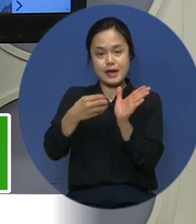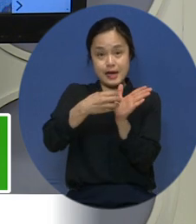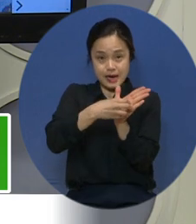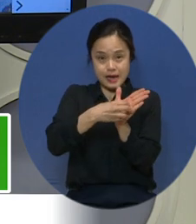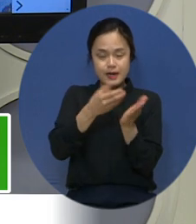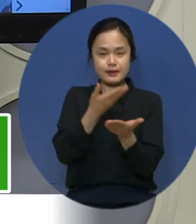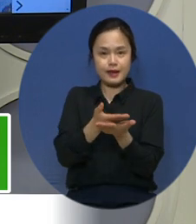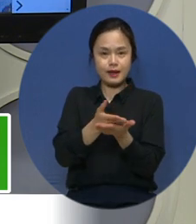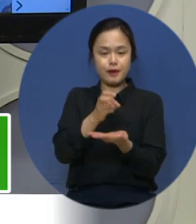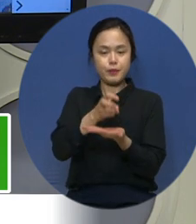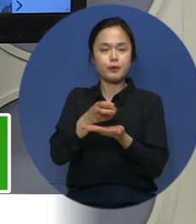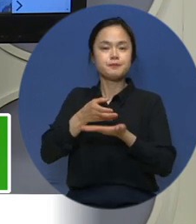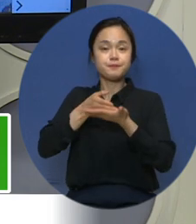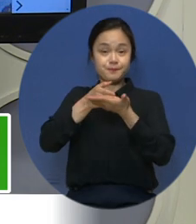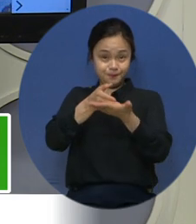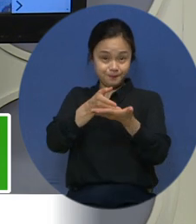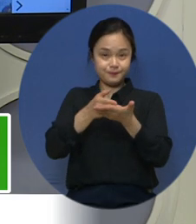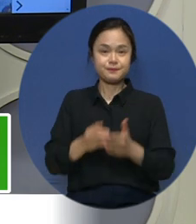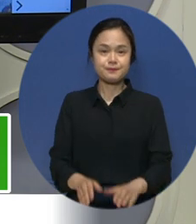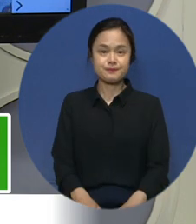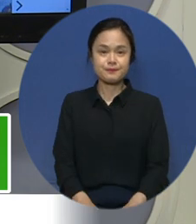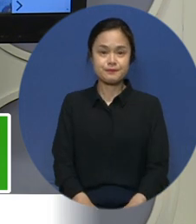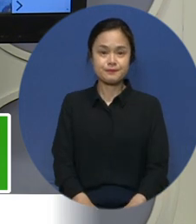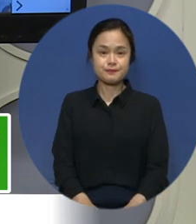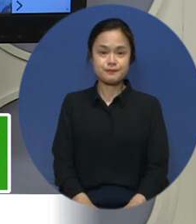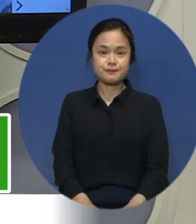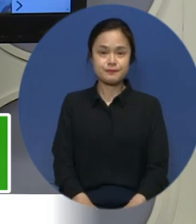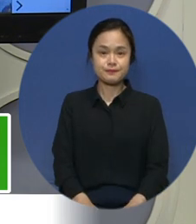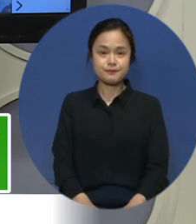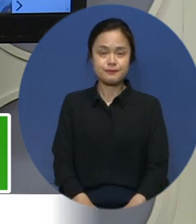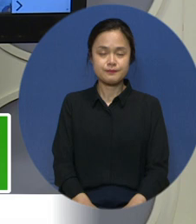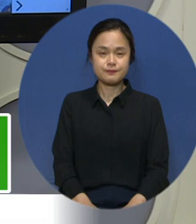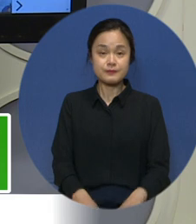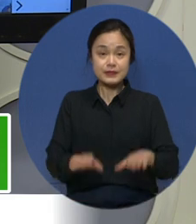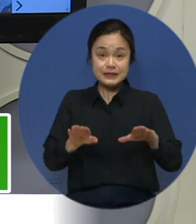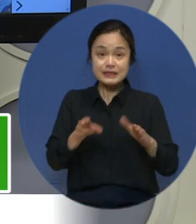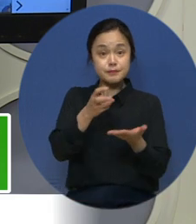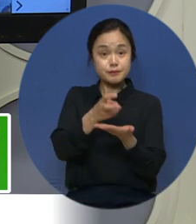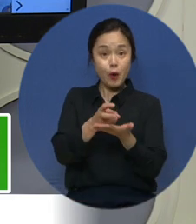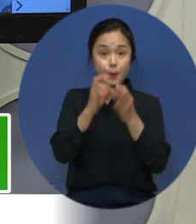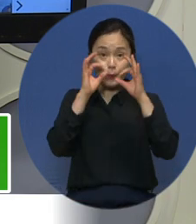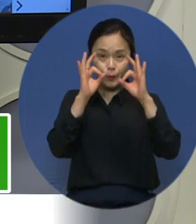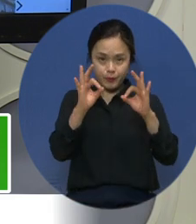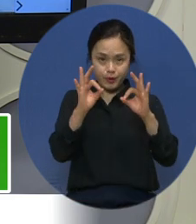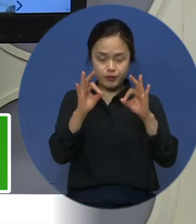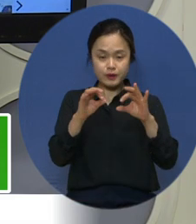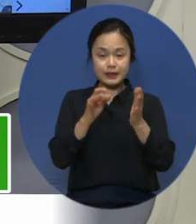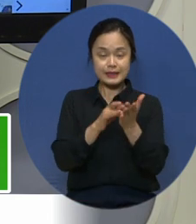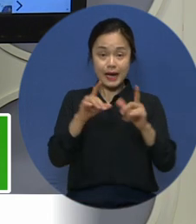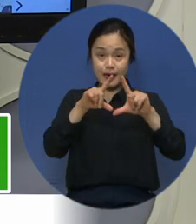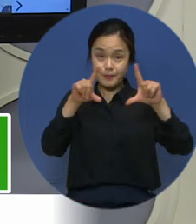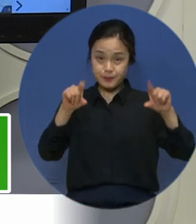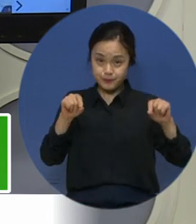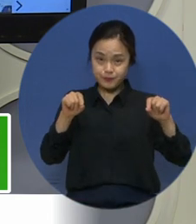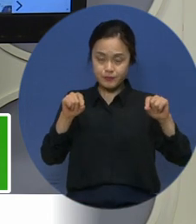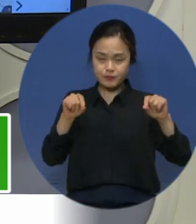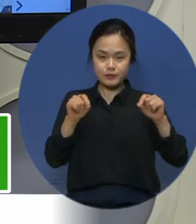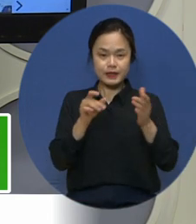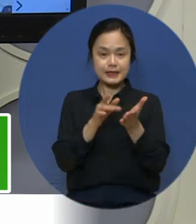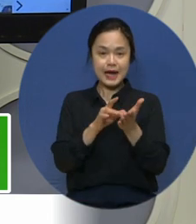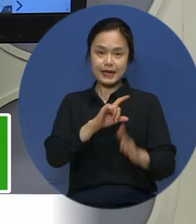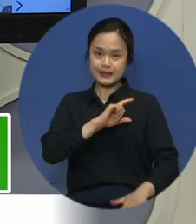밝혔는데요 김 의원에 따르면 현행 법은 의약품의 b 용기나 포장지에 제 품 명 칭